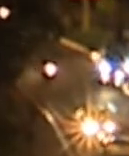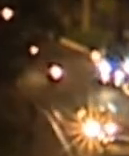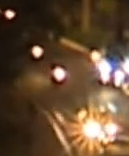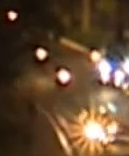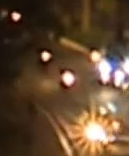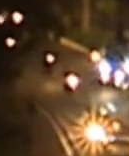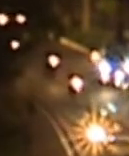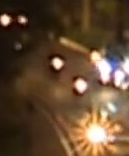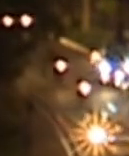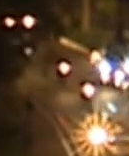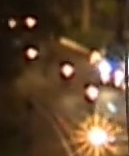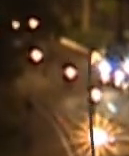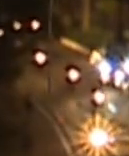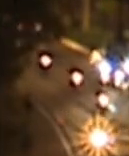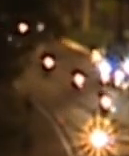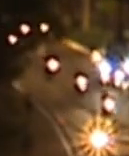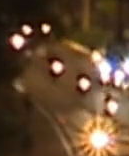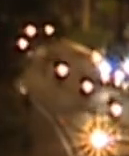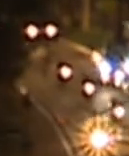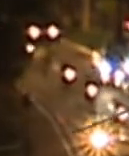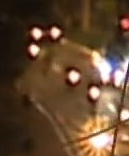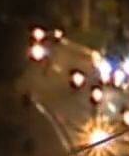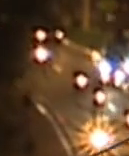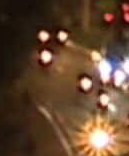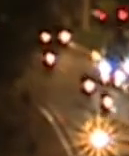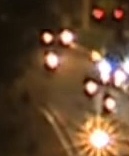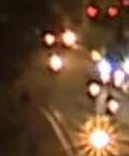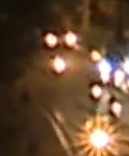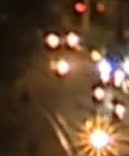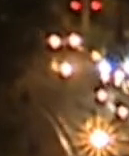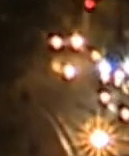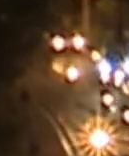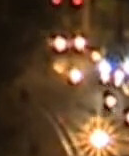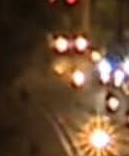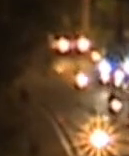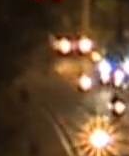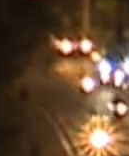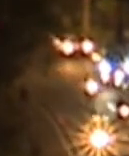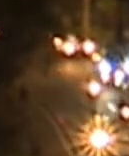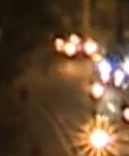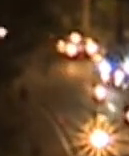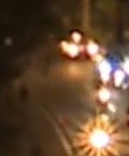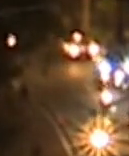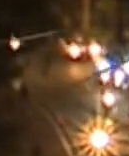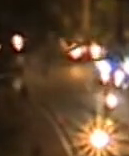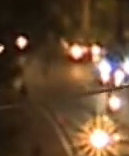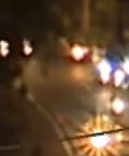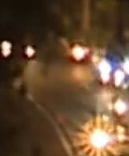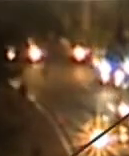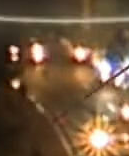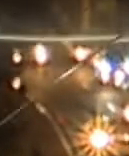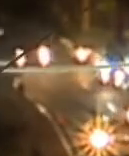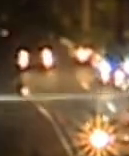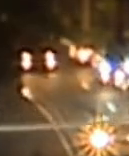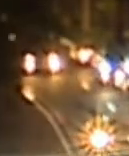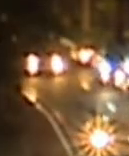n'isukura aho ikigo gishinzwe amazi isuku n'isukura wasake cyatangaje ko kuri uyu wa gatatu kugeza ku wa gatanu hari ibice